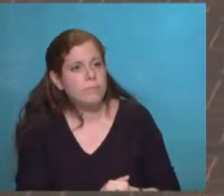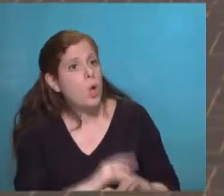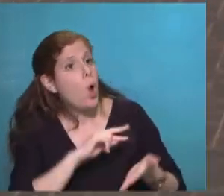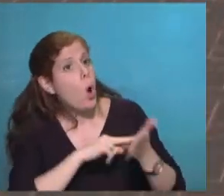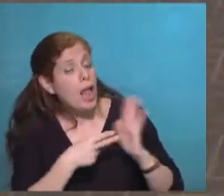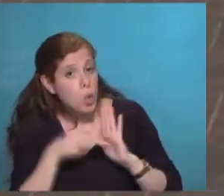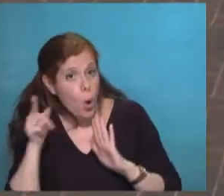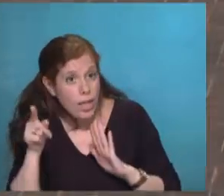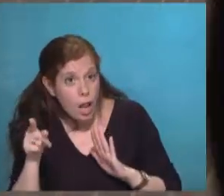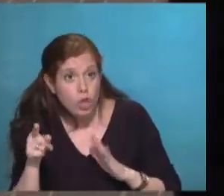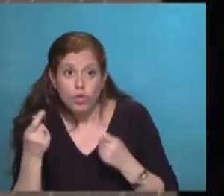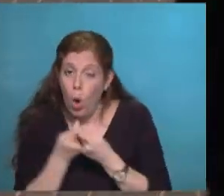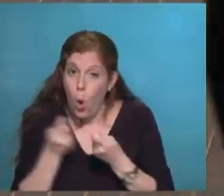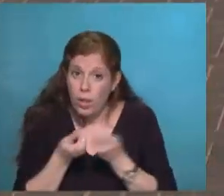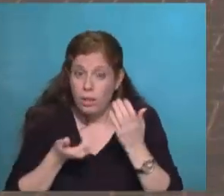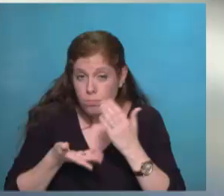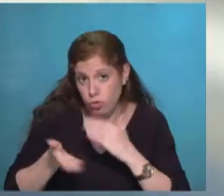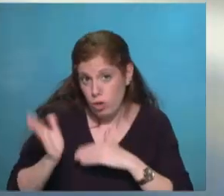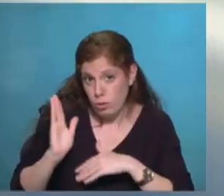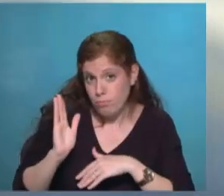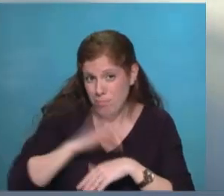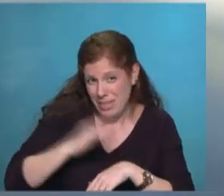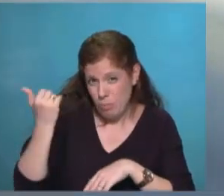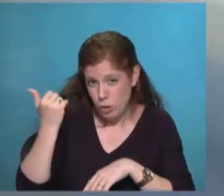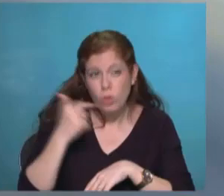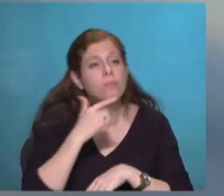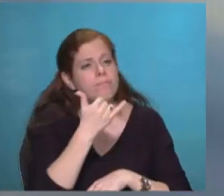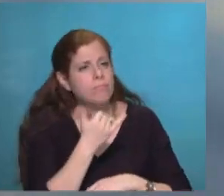האלה שייכות ליוצאי ברית המועצות? כן, הרוב המוחלט.